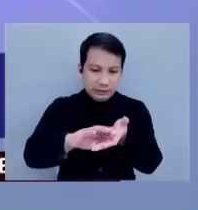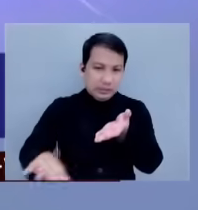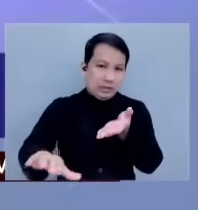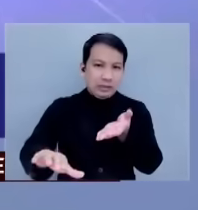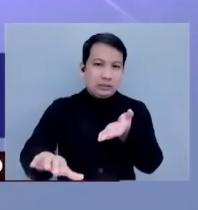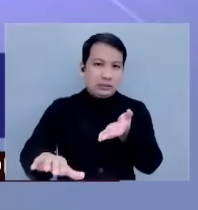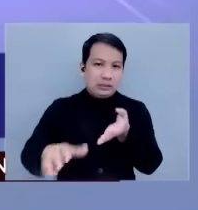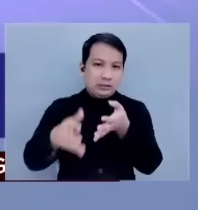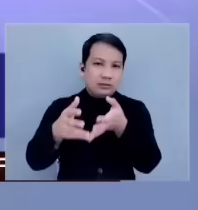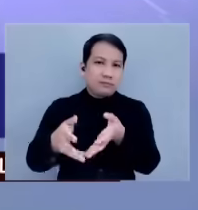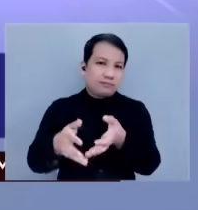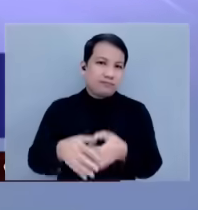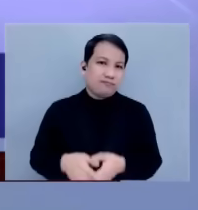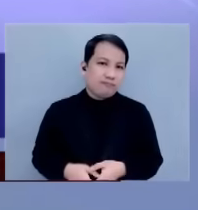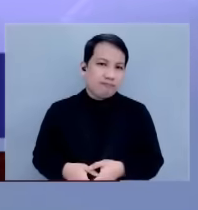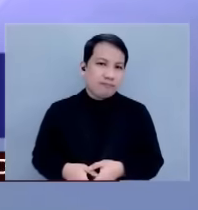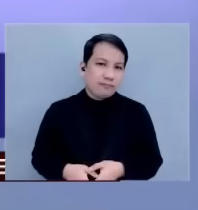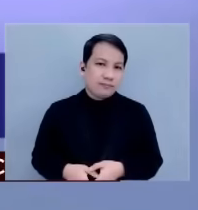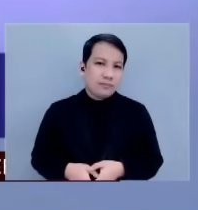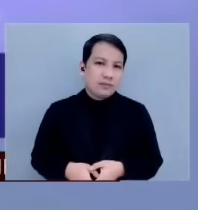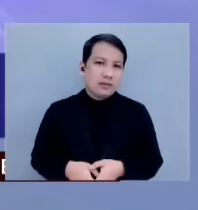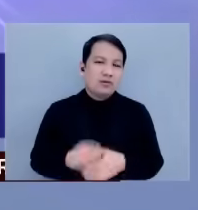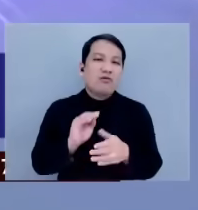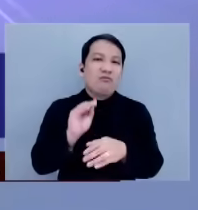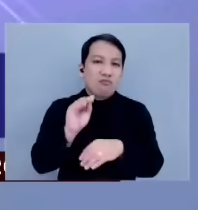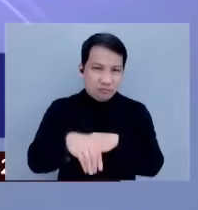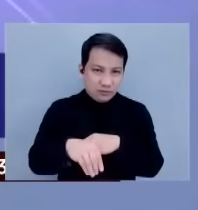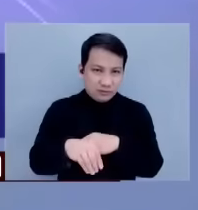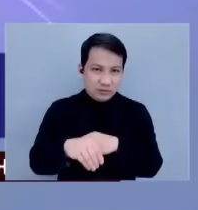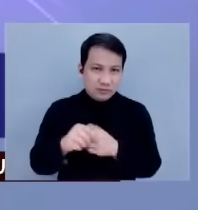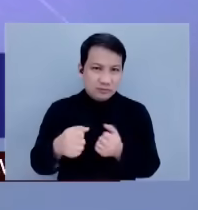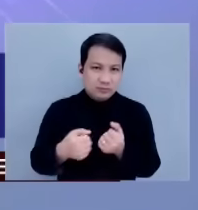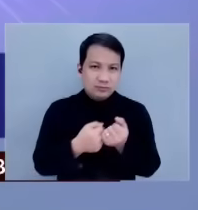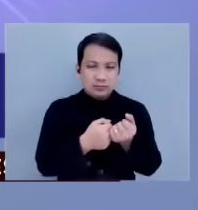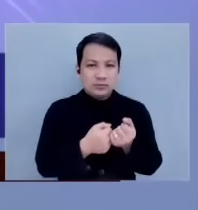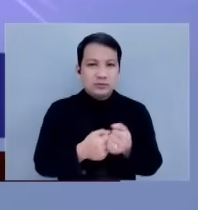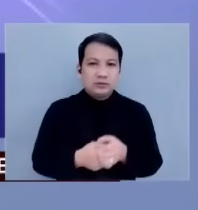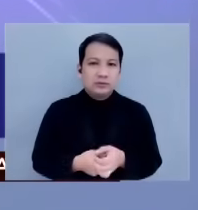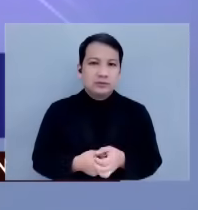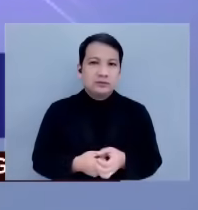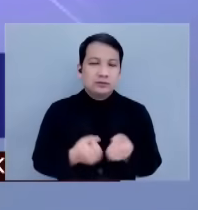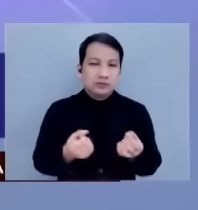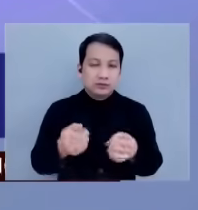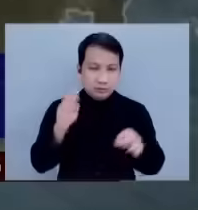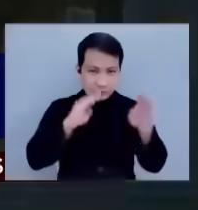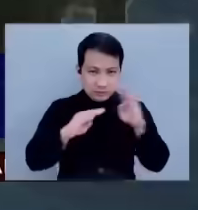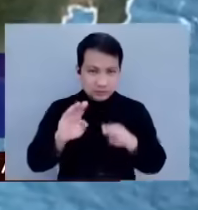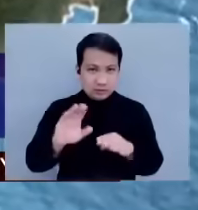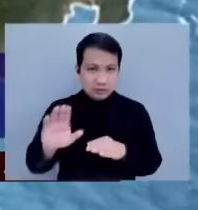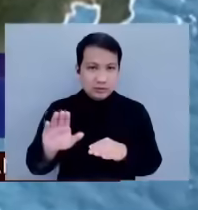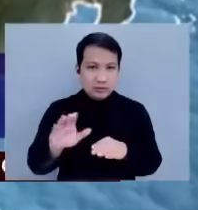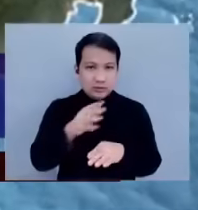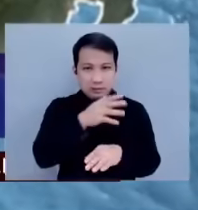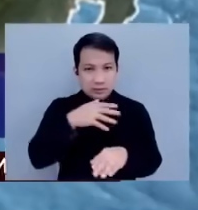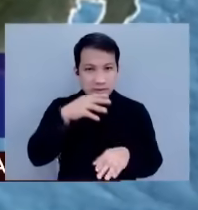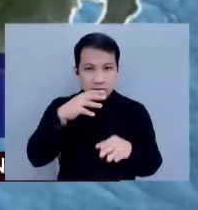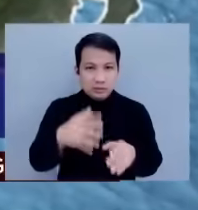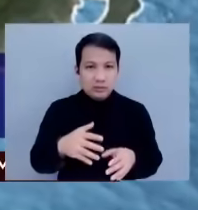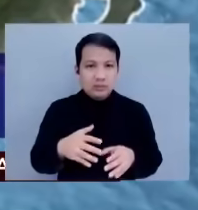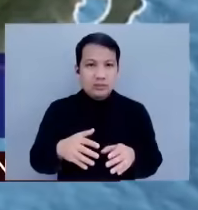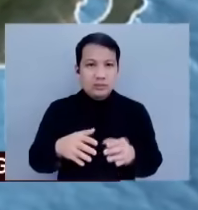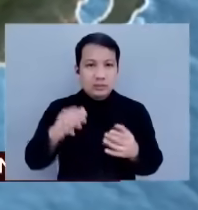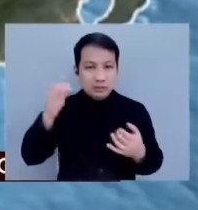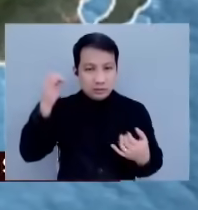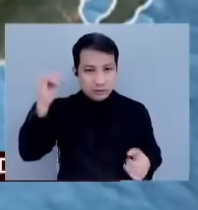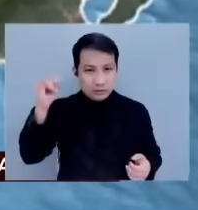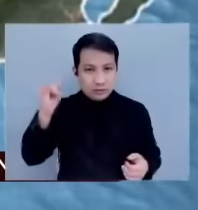basura. Sobra-sobra na kasi ang supply. Ganyan ang problema ng mga magsasaka sa Tinok Ifugao, Cabayan